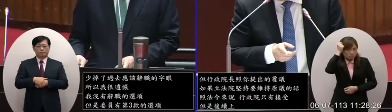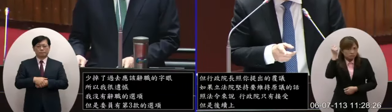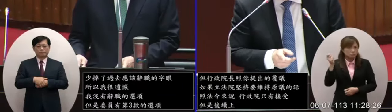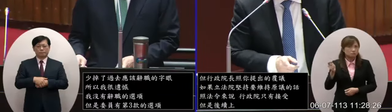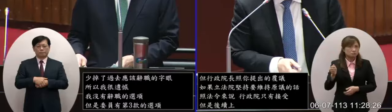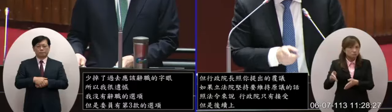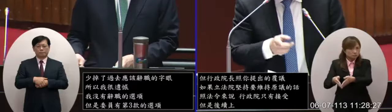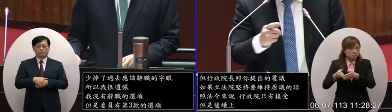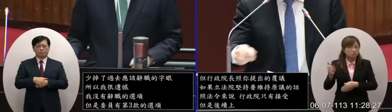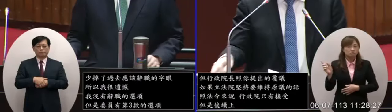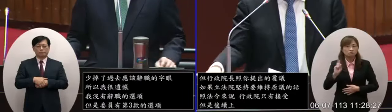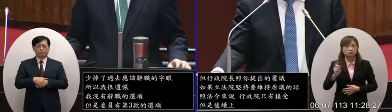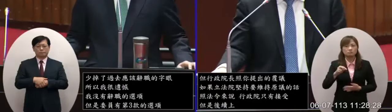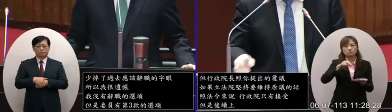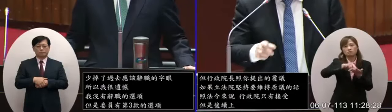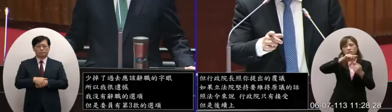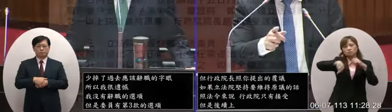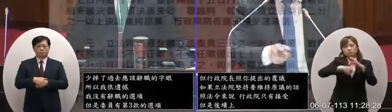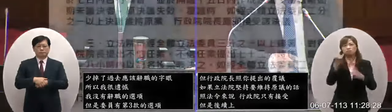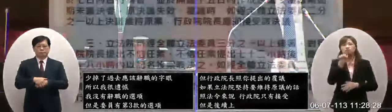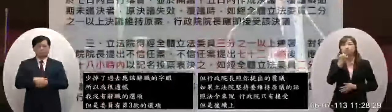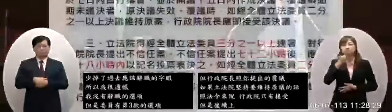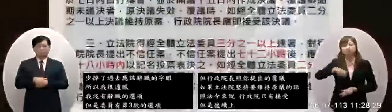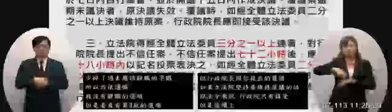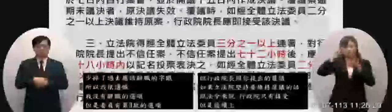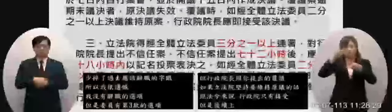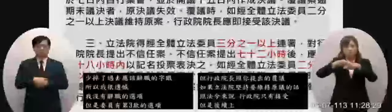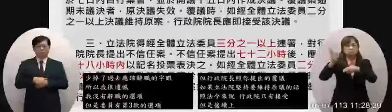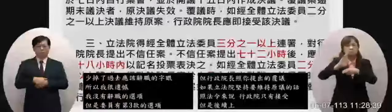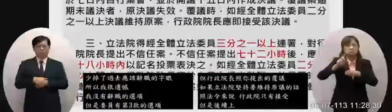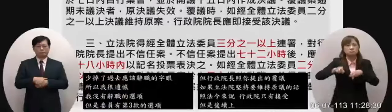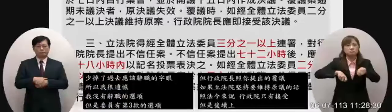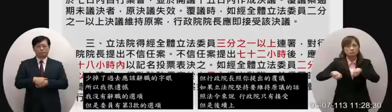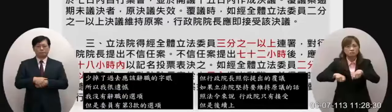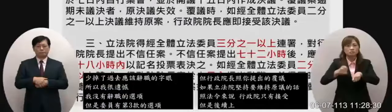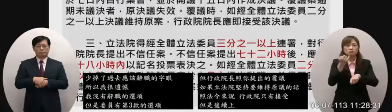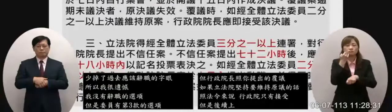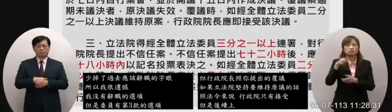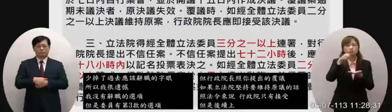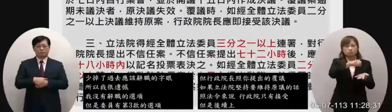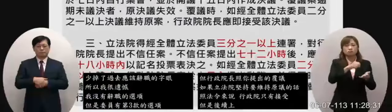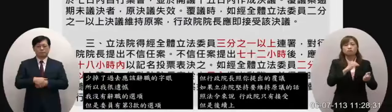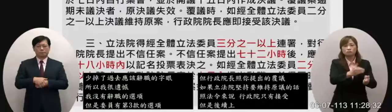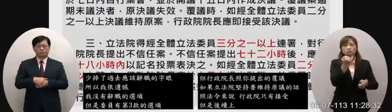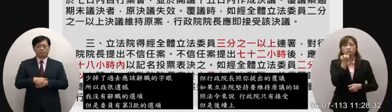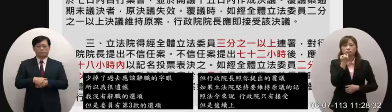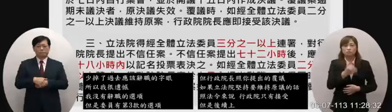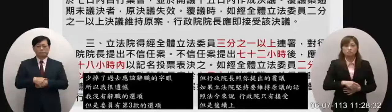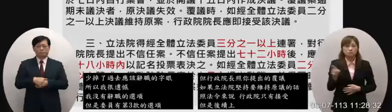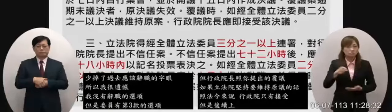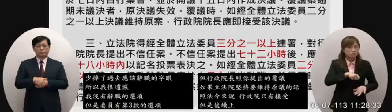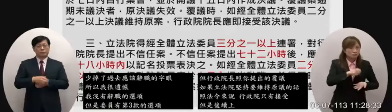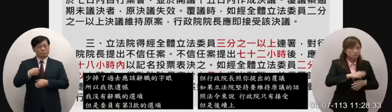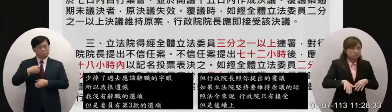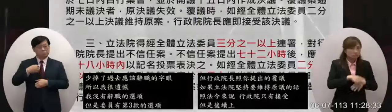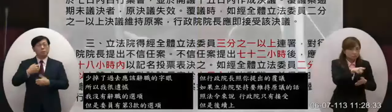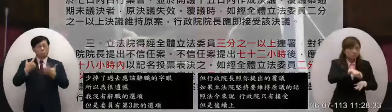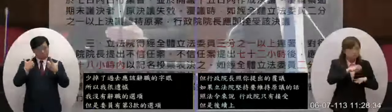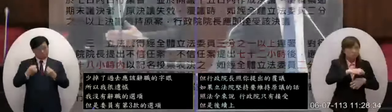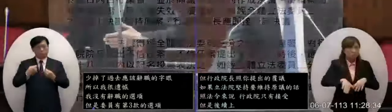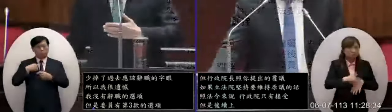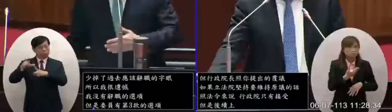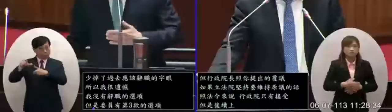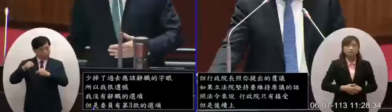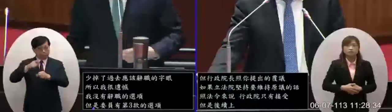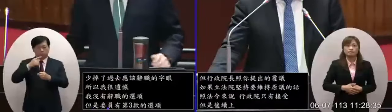有一个立法委员可以提出不信案。院长担不担心副总召来提出这个不信案？ 我既然我依据